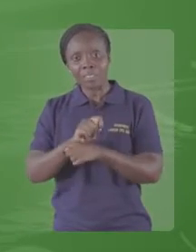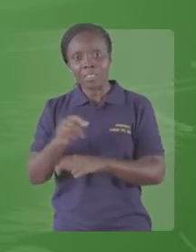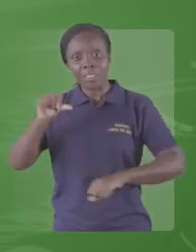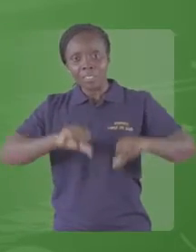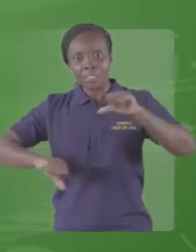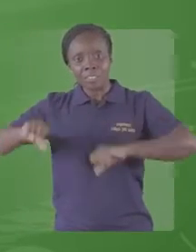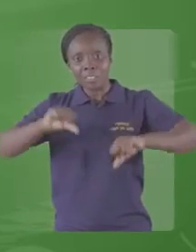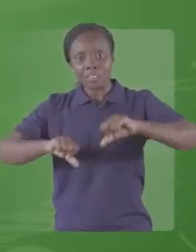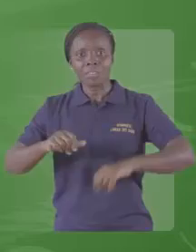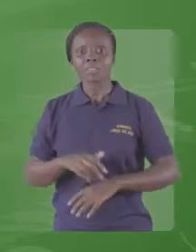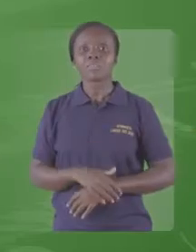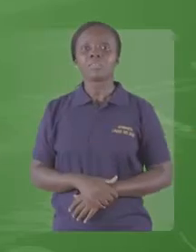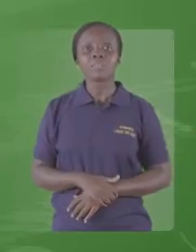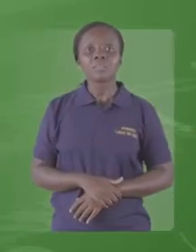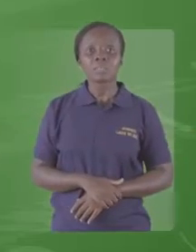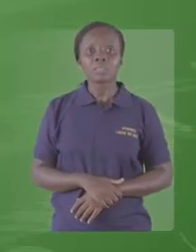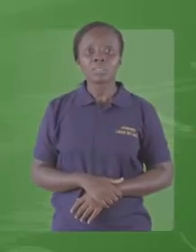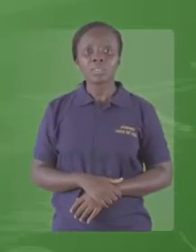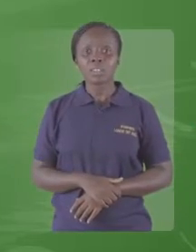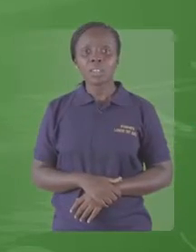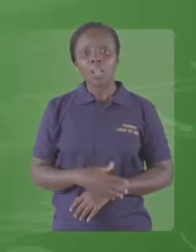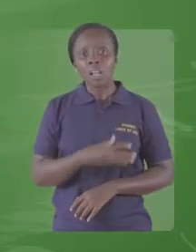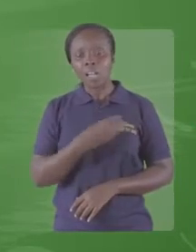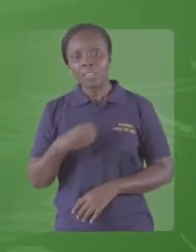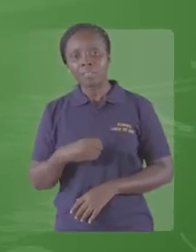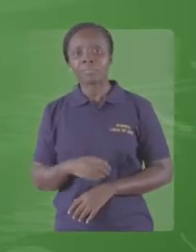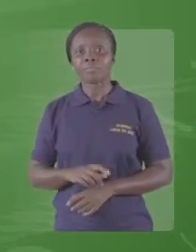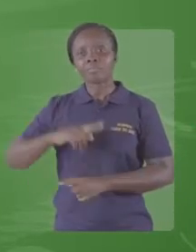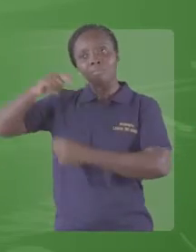scientifiques et aux activités touristiques.